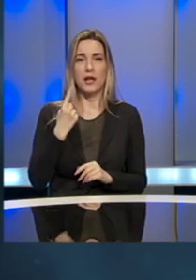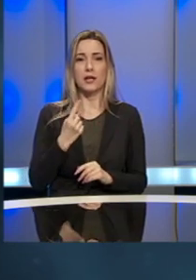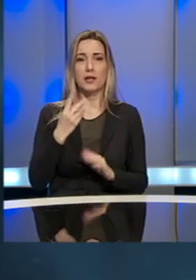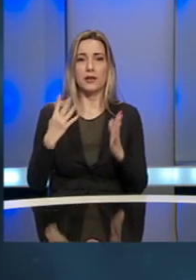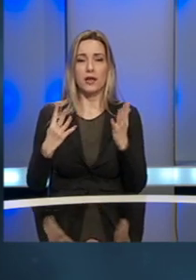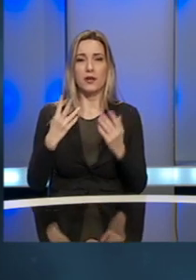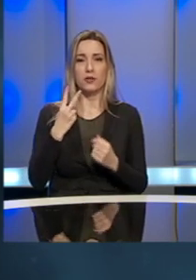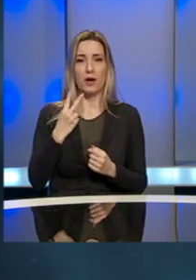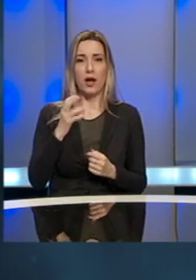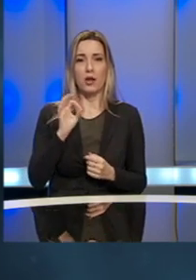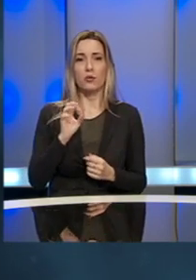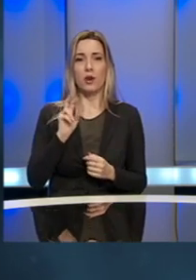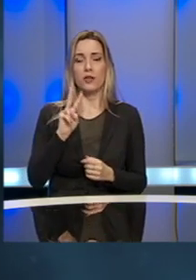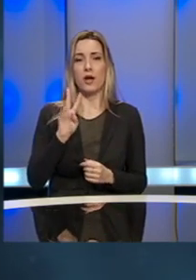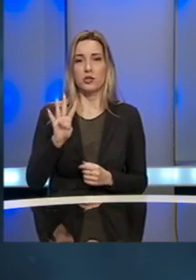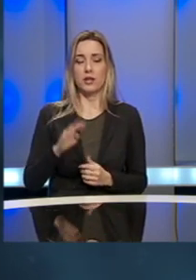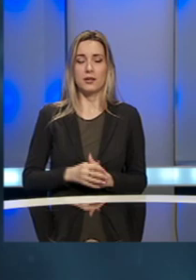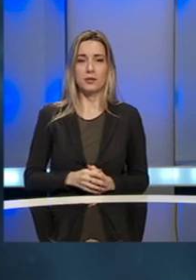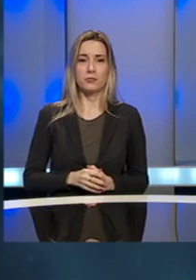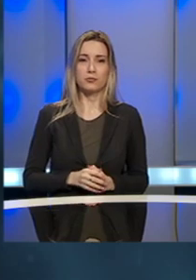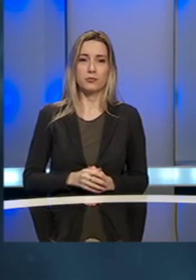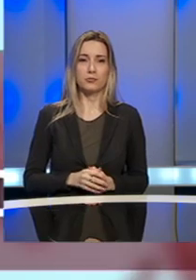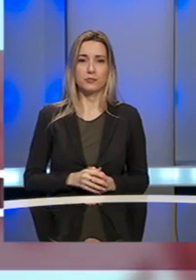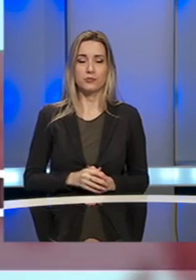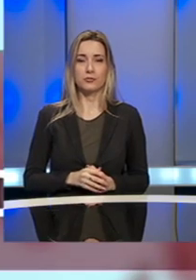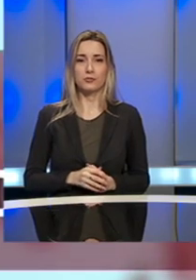061 192 024.